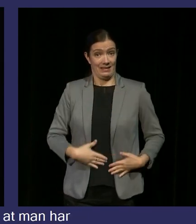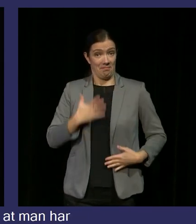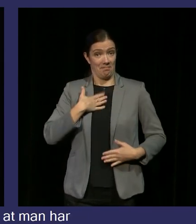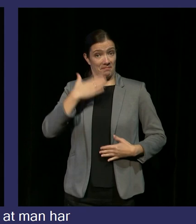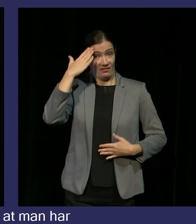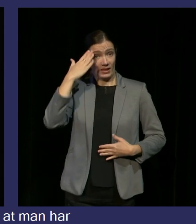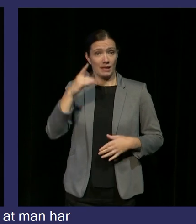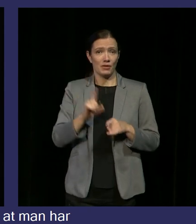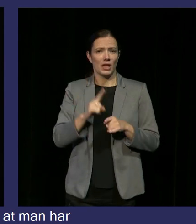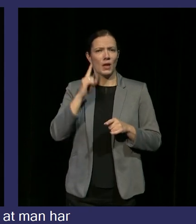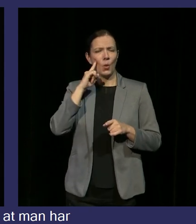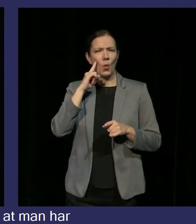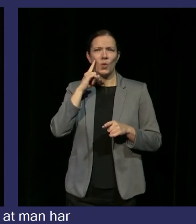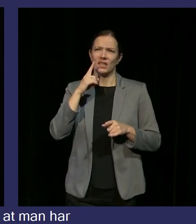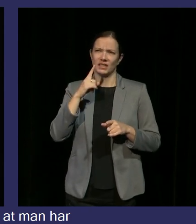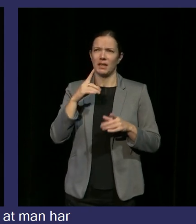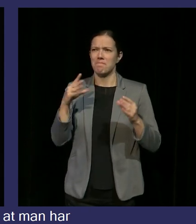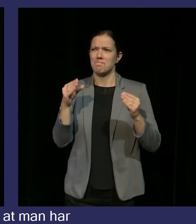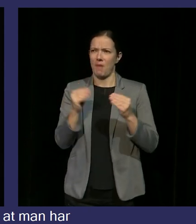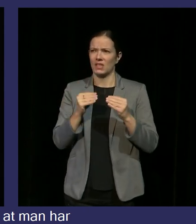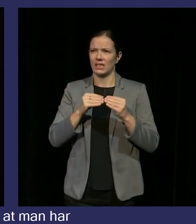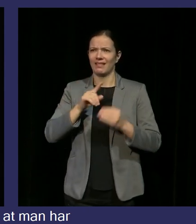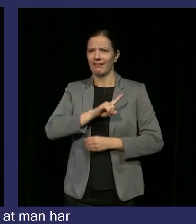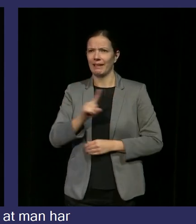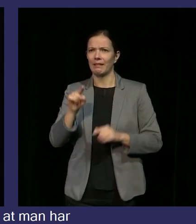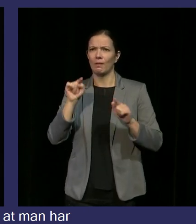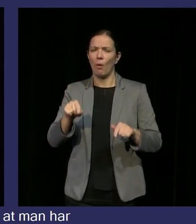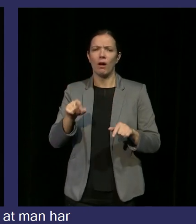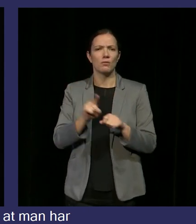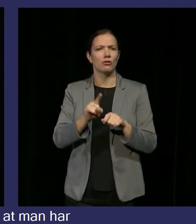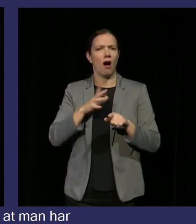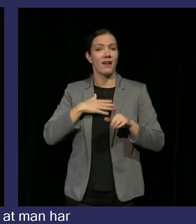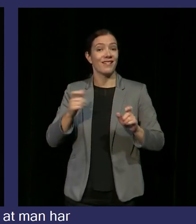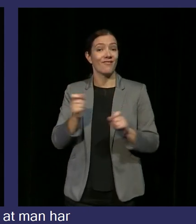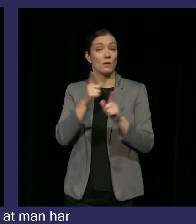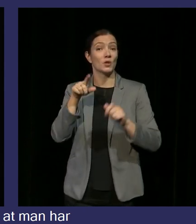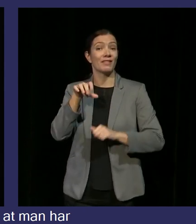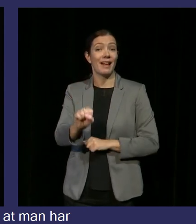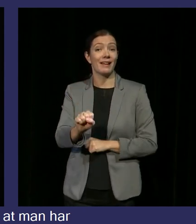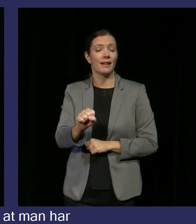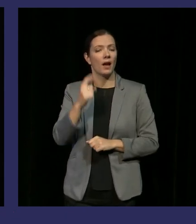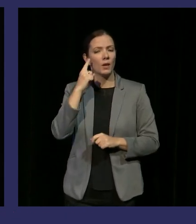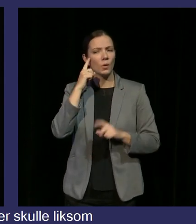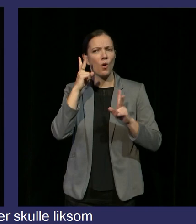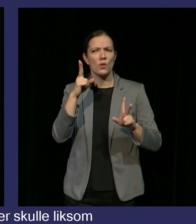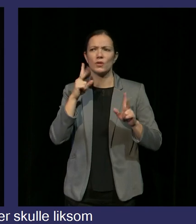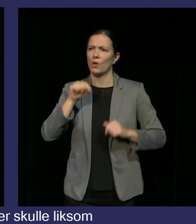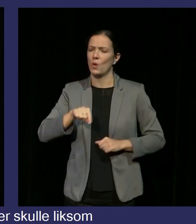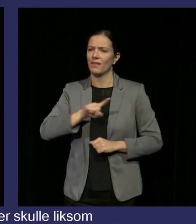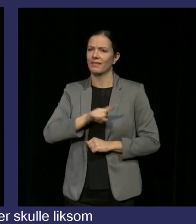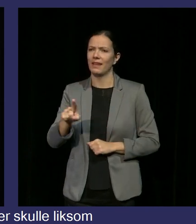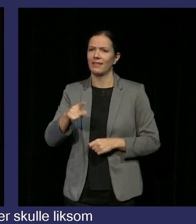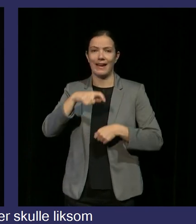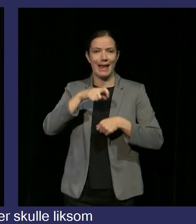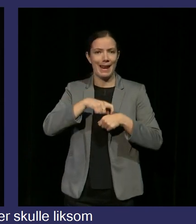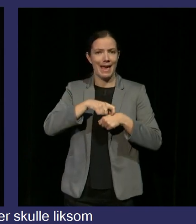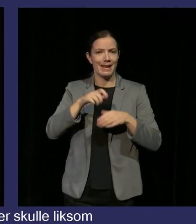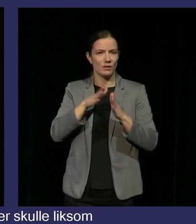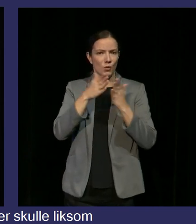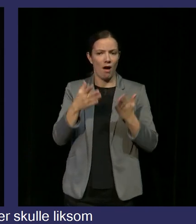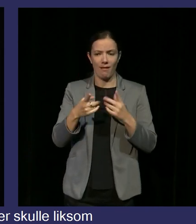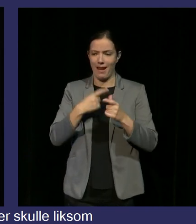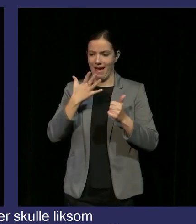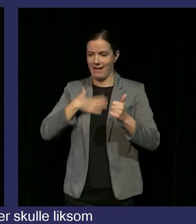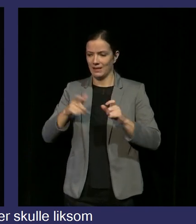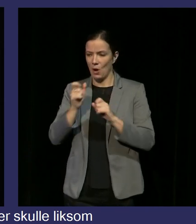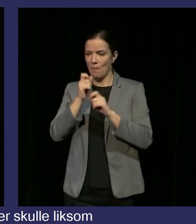Så jeg tror det veldig I tidsånden da, at man har slik informasjon tilgjengelig. Jeg tror den tiden hvor legejournaler og